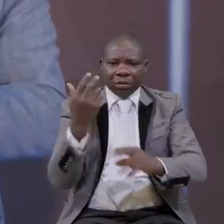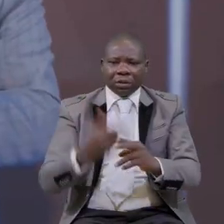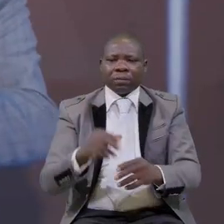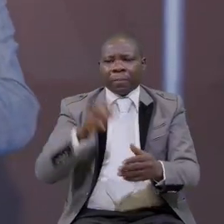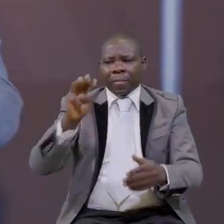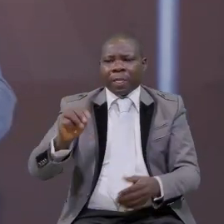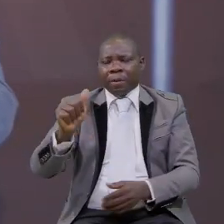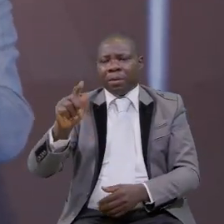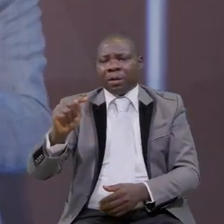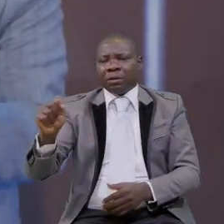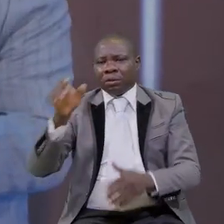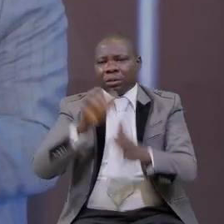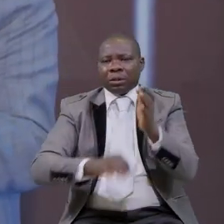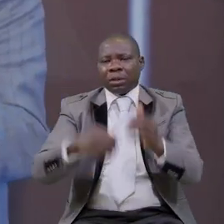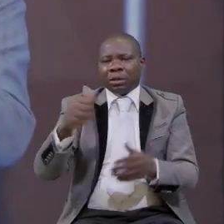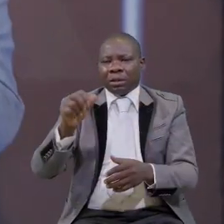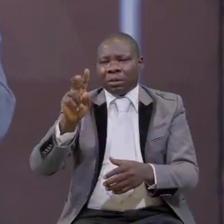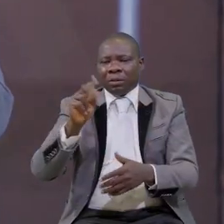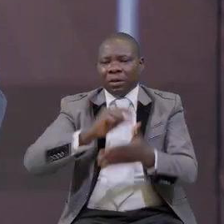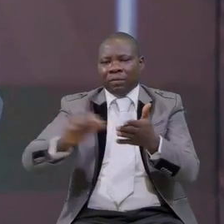Matthieu 10, verset 1.